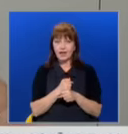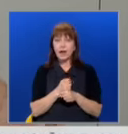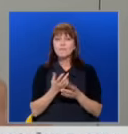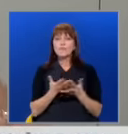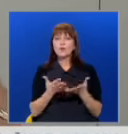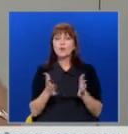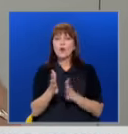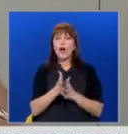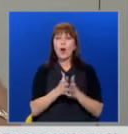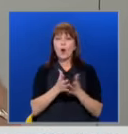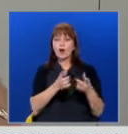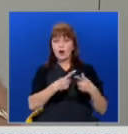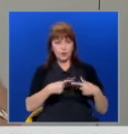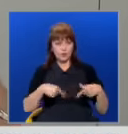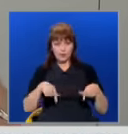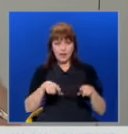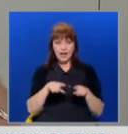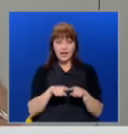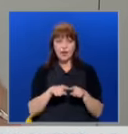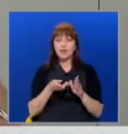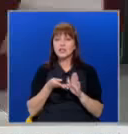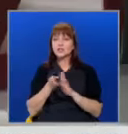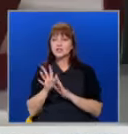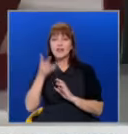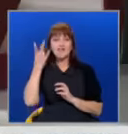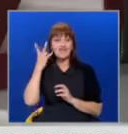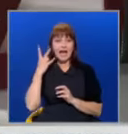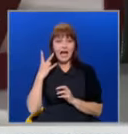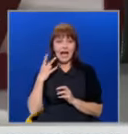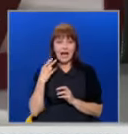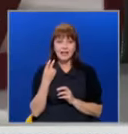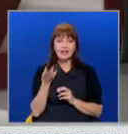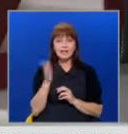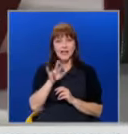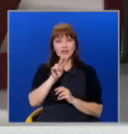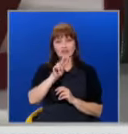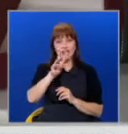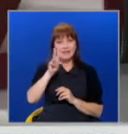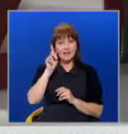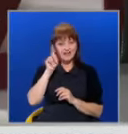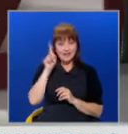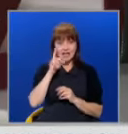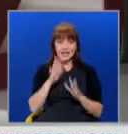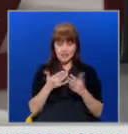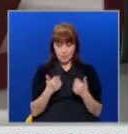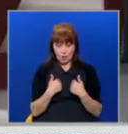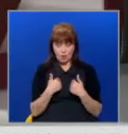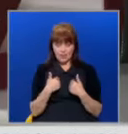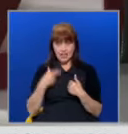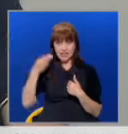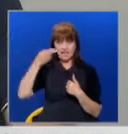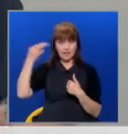много хора от район са отишли в Англия за 2-3 дни. Само от нашата фирма,